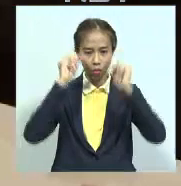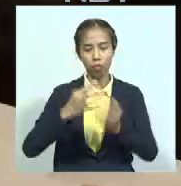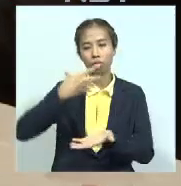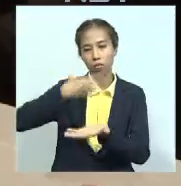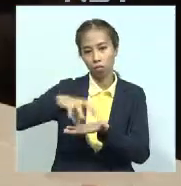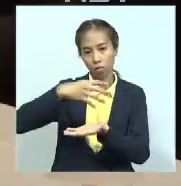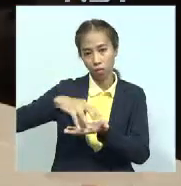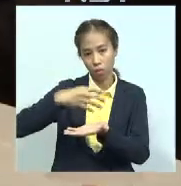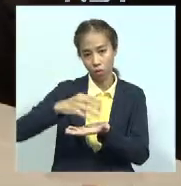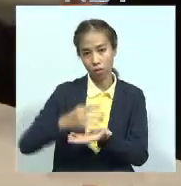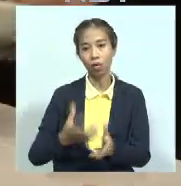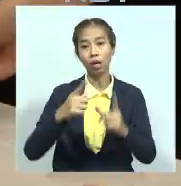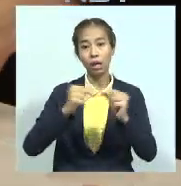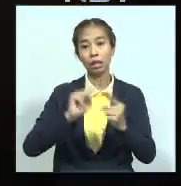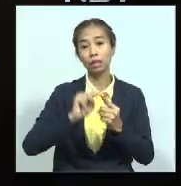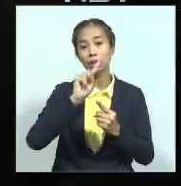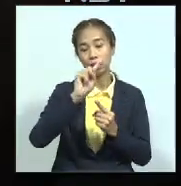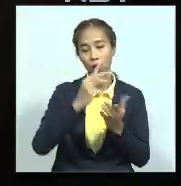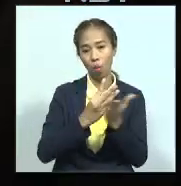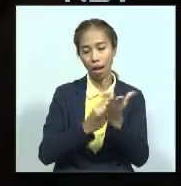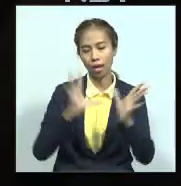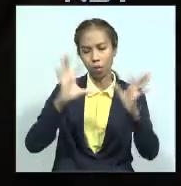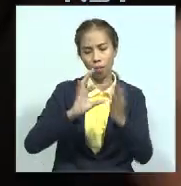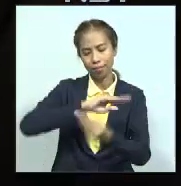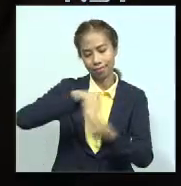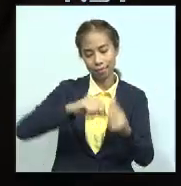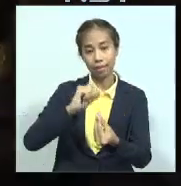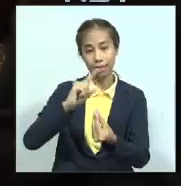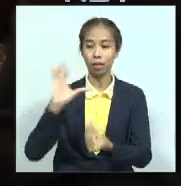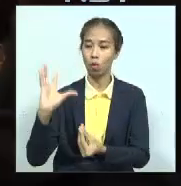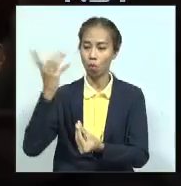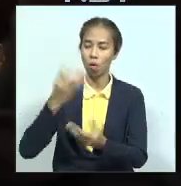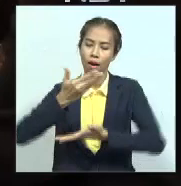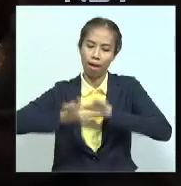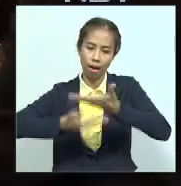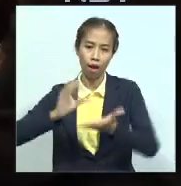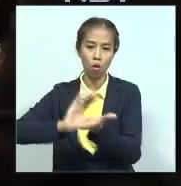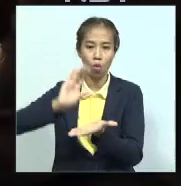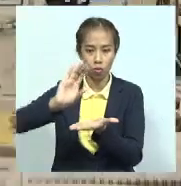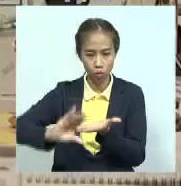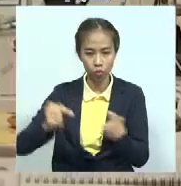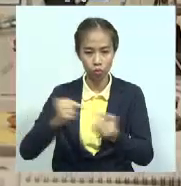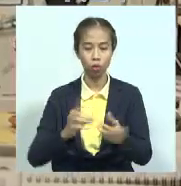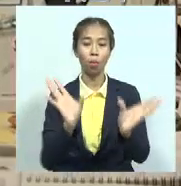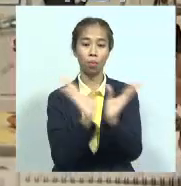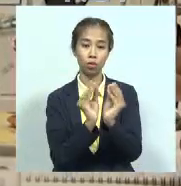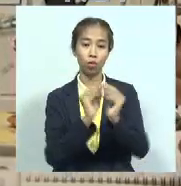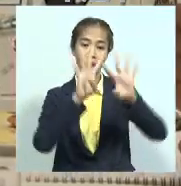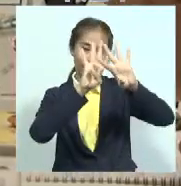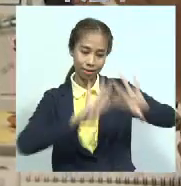แถลงในการประชุมวาระที่1ประเด็นเกี่ยวกับเศรษฐกิจโลกการค้าการลงทุนจากการประชุมอาเซียนซัมมิตครั้